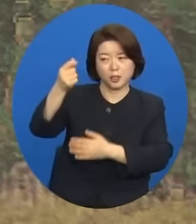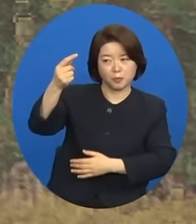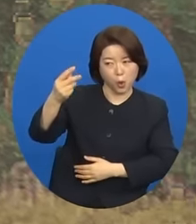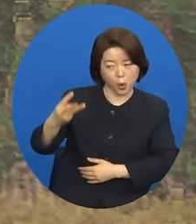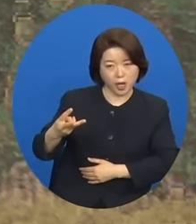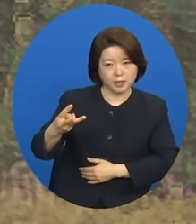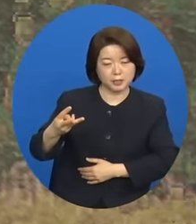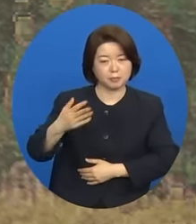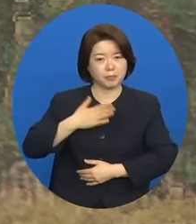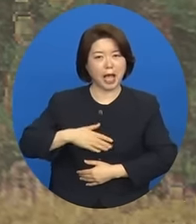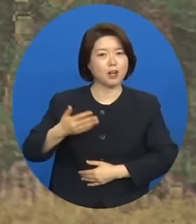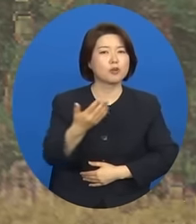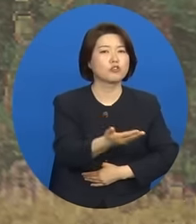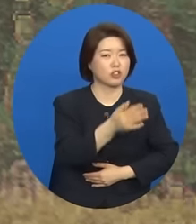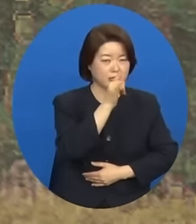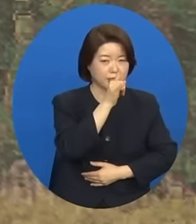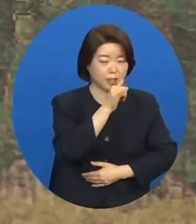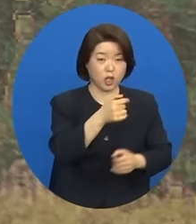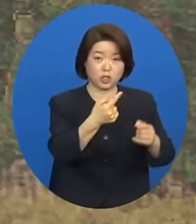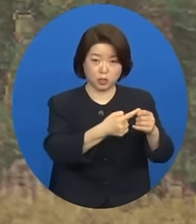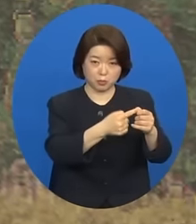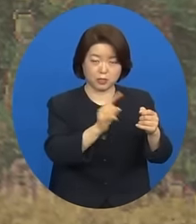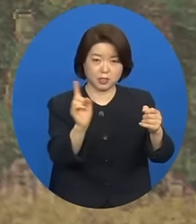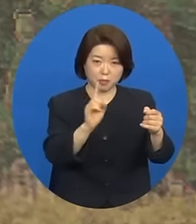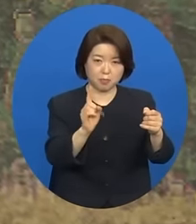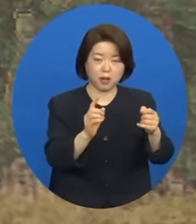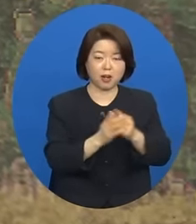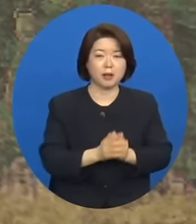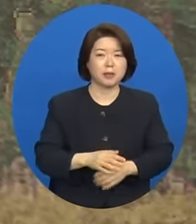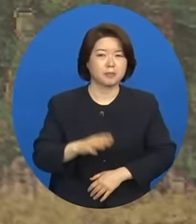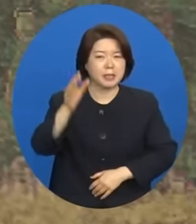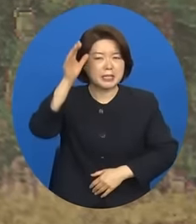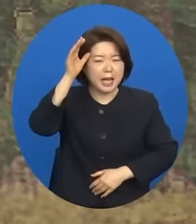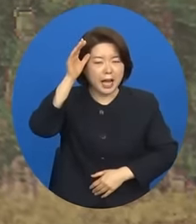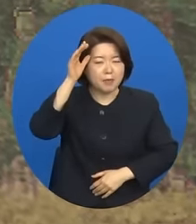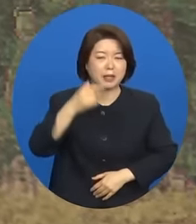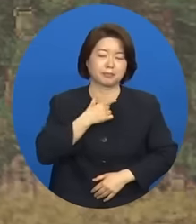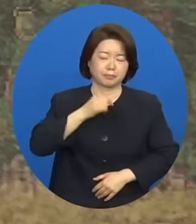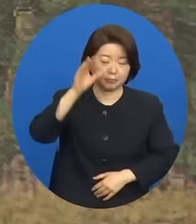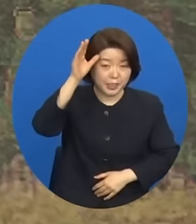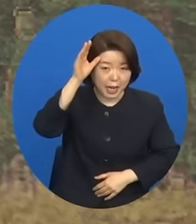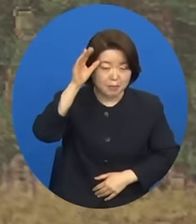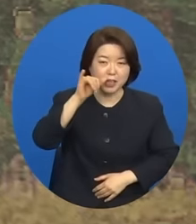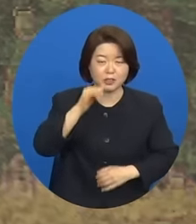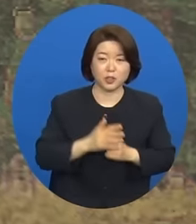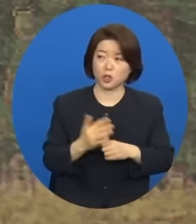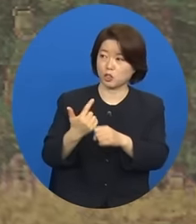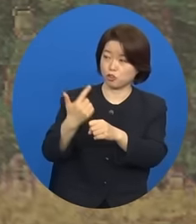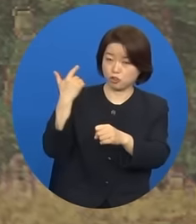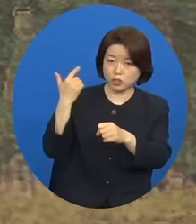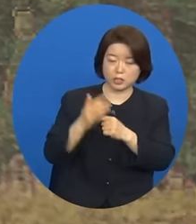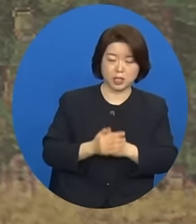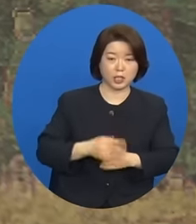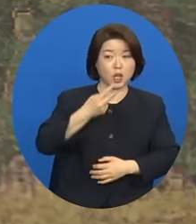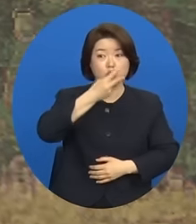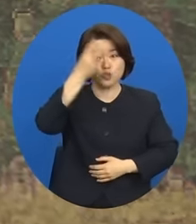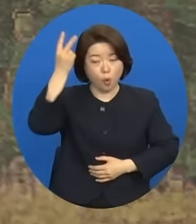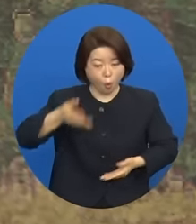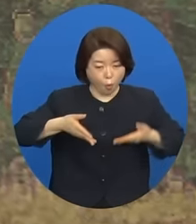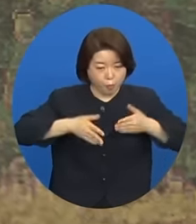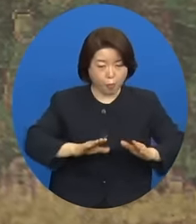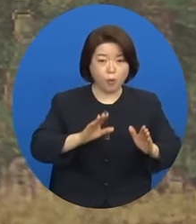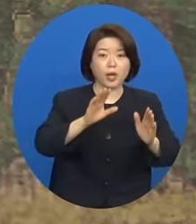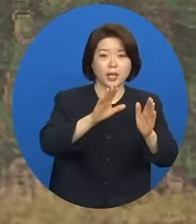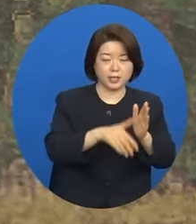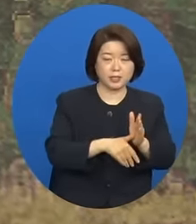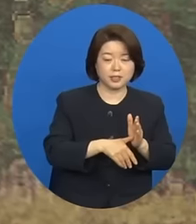야곱에게 주셨어요. 그 첫 번째가 뭐냐면 갈망입니다. 그러니까 6년 전에 요셉을 낳았을 때 내가 고향으로